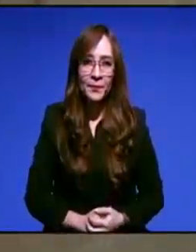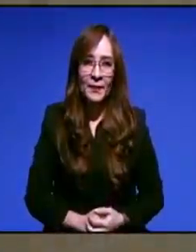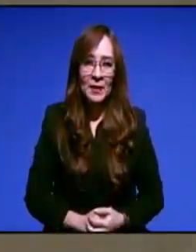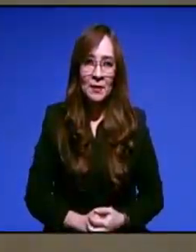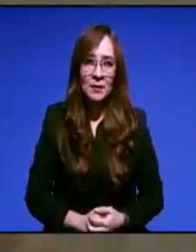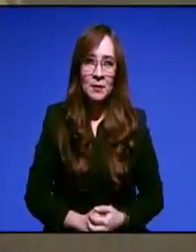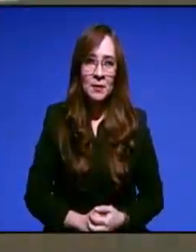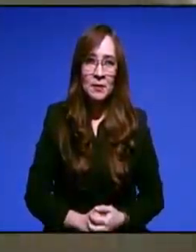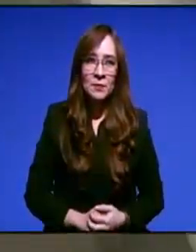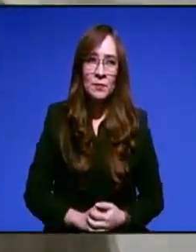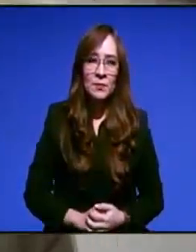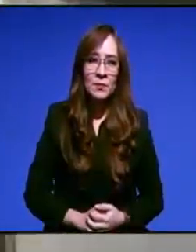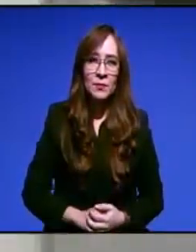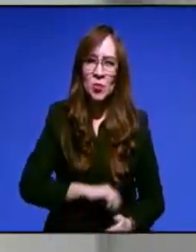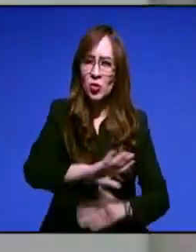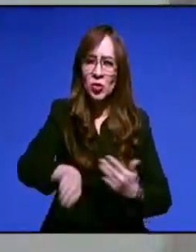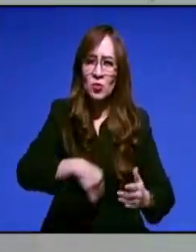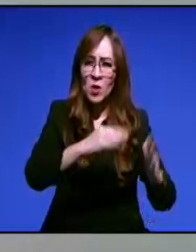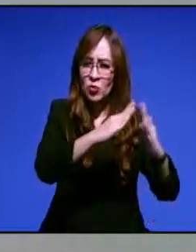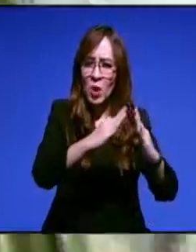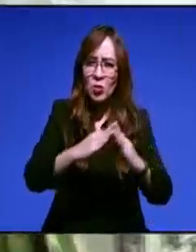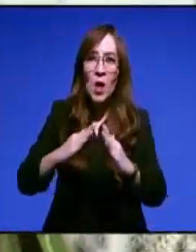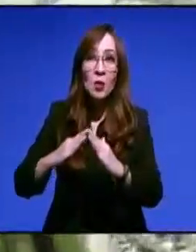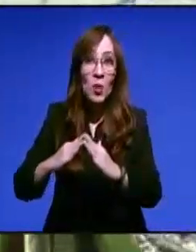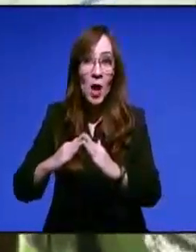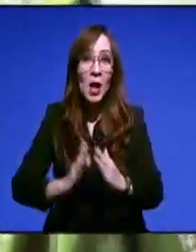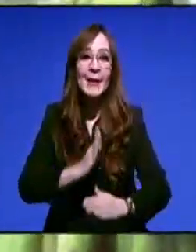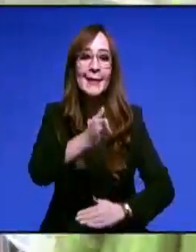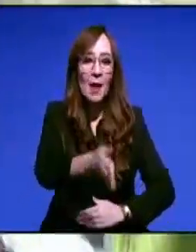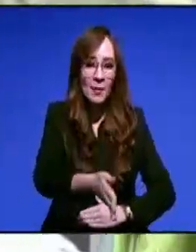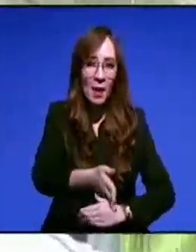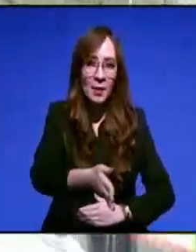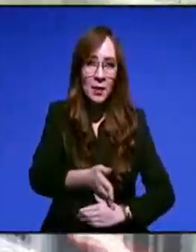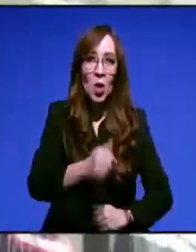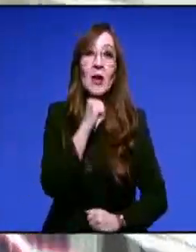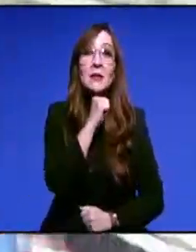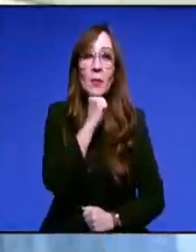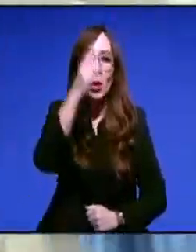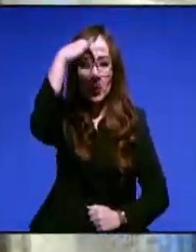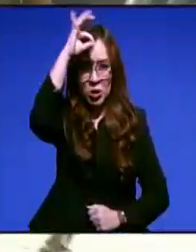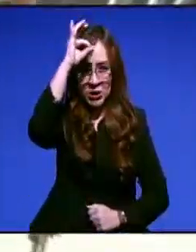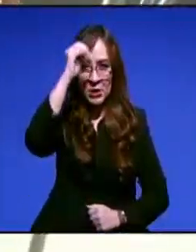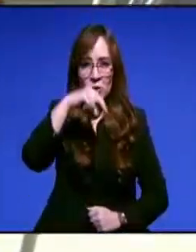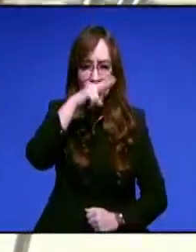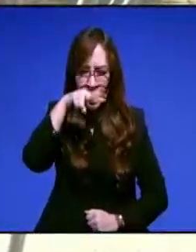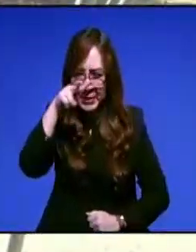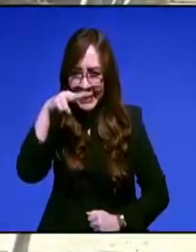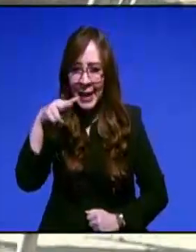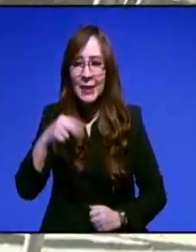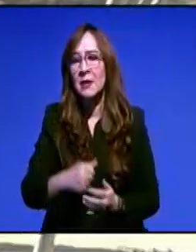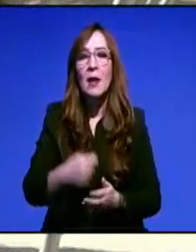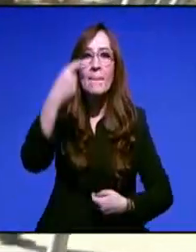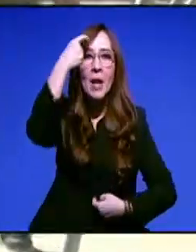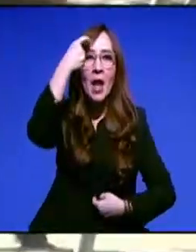Satu persatu polisi mendatangi rumah warga di Desa Trebungan dan Kayu Putih, Kecamatan Mangaran, untuk mencari pelaku bentrokan antara